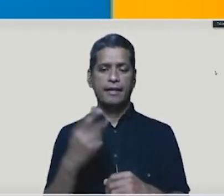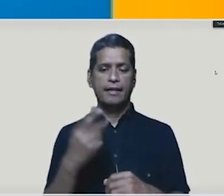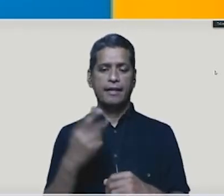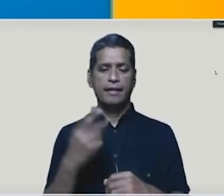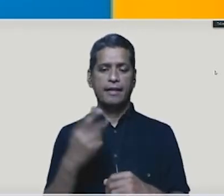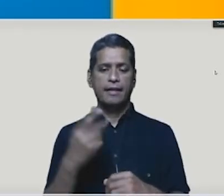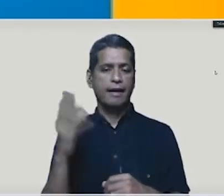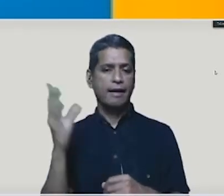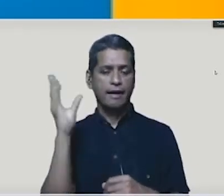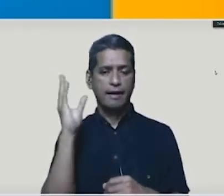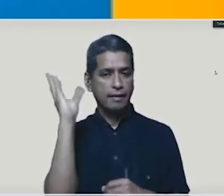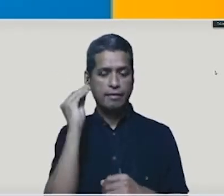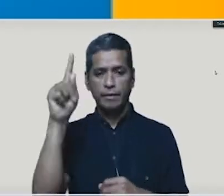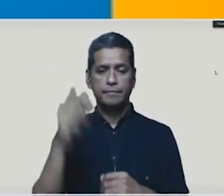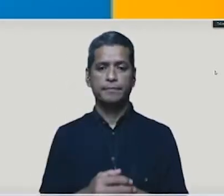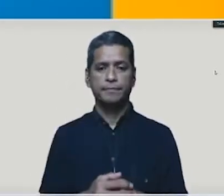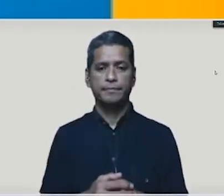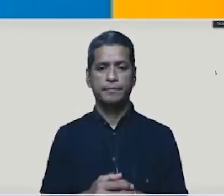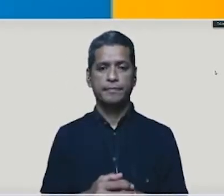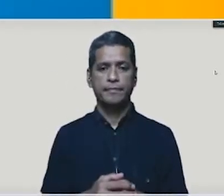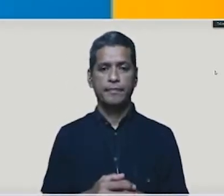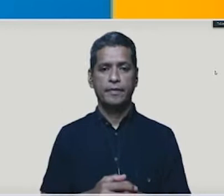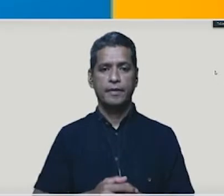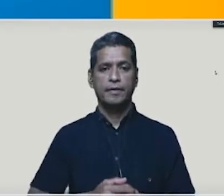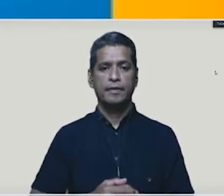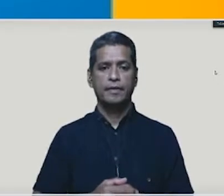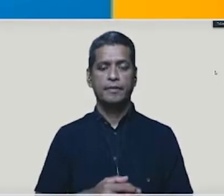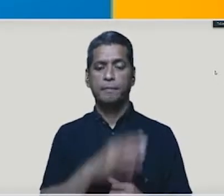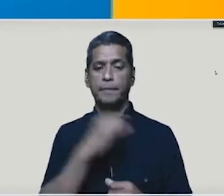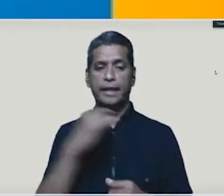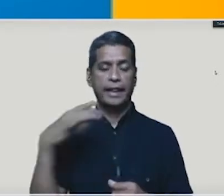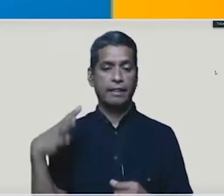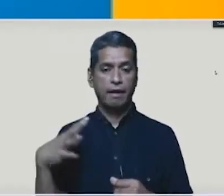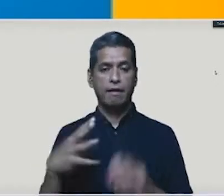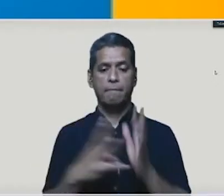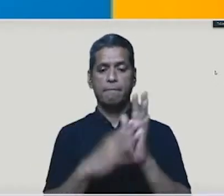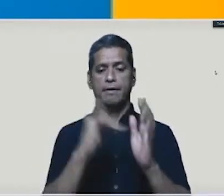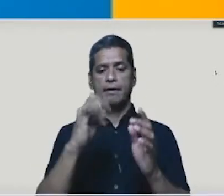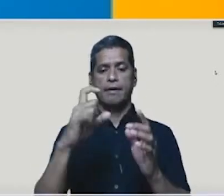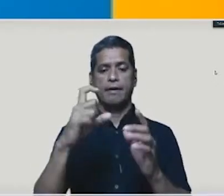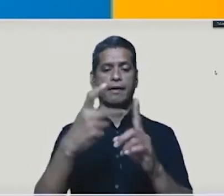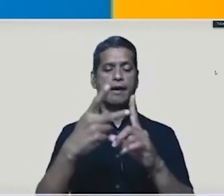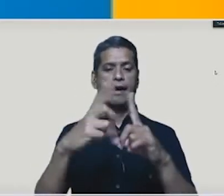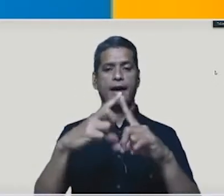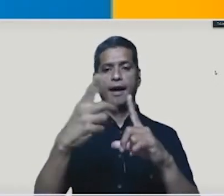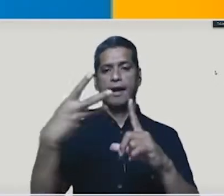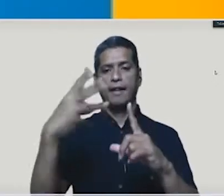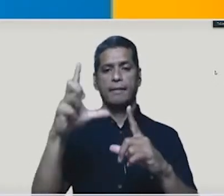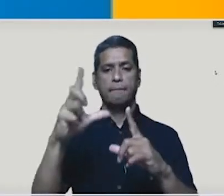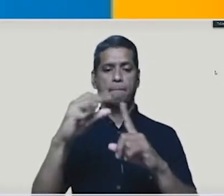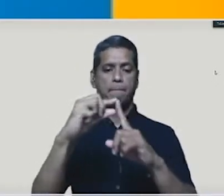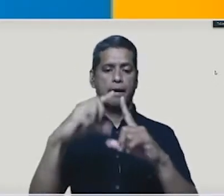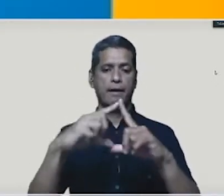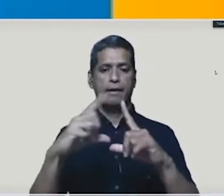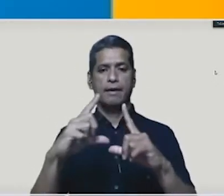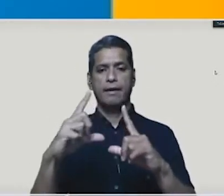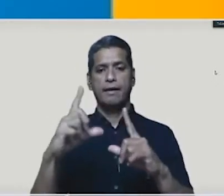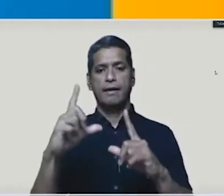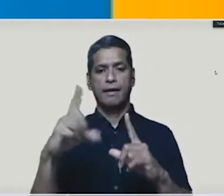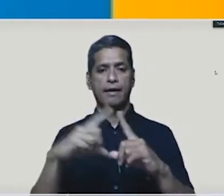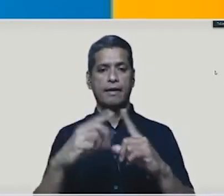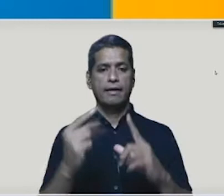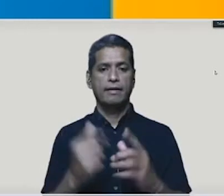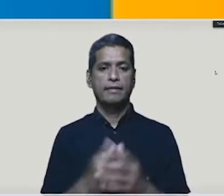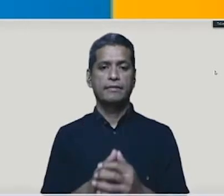pendeta Michael Palar beliau adalah Direktur hope channel Indonesia kita yakin dan